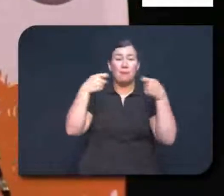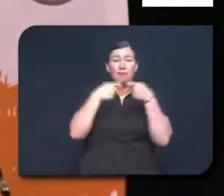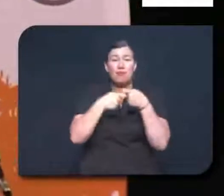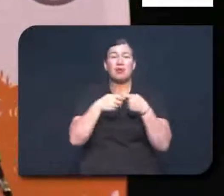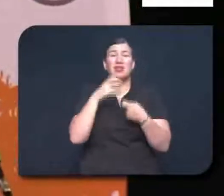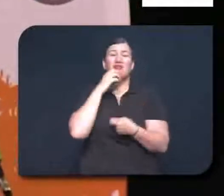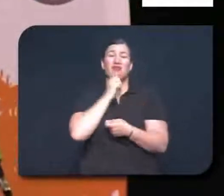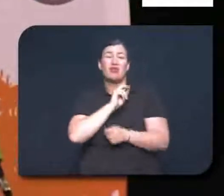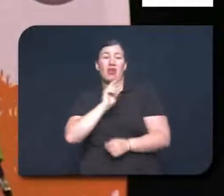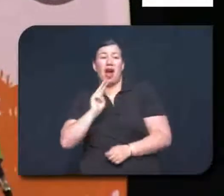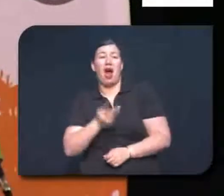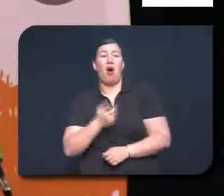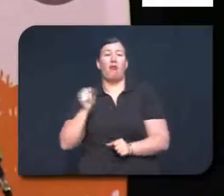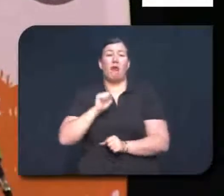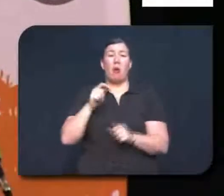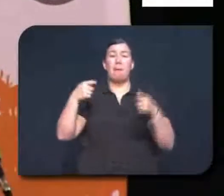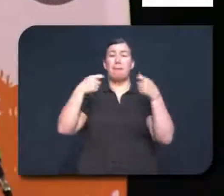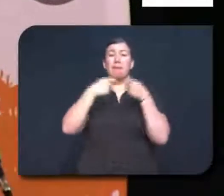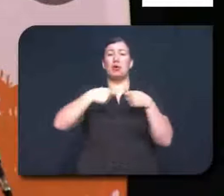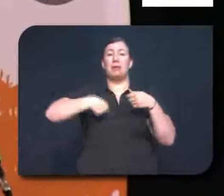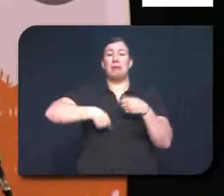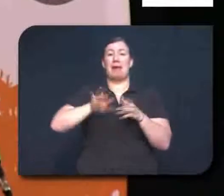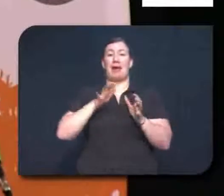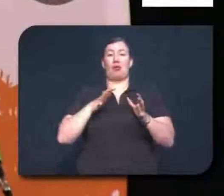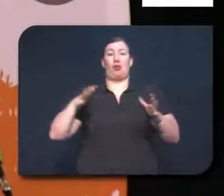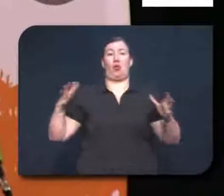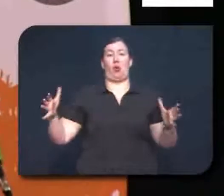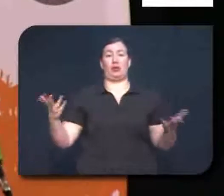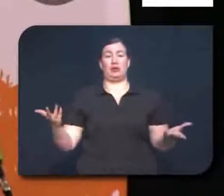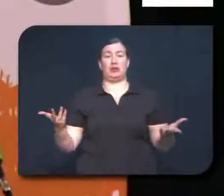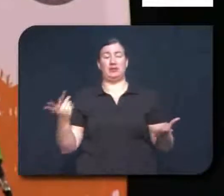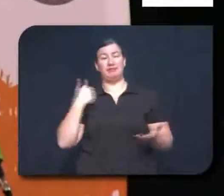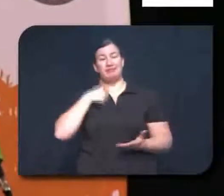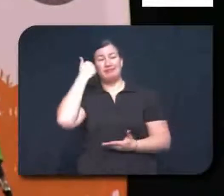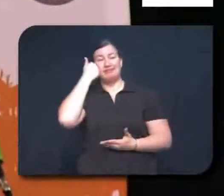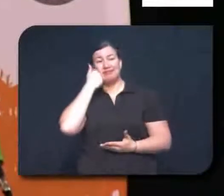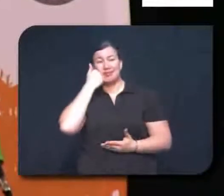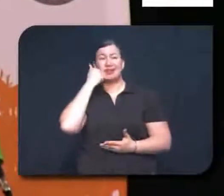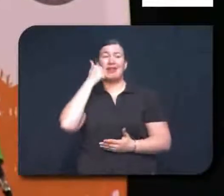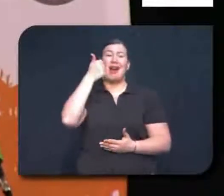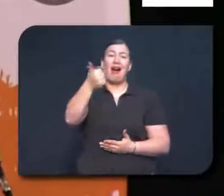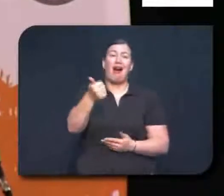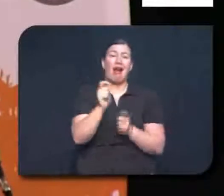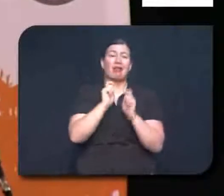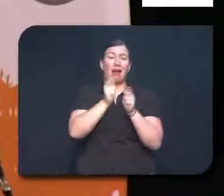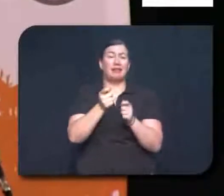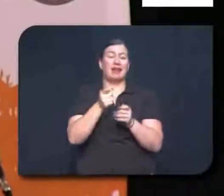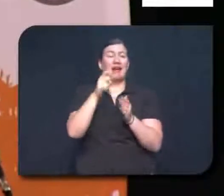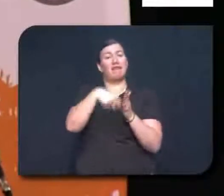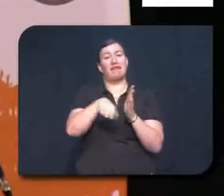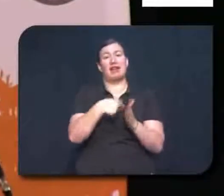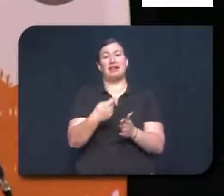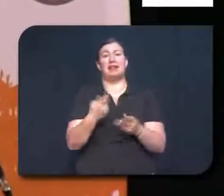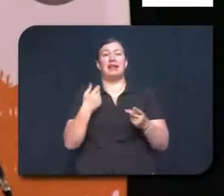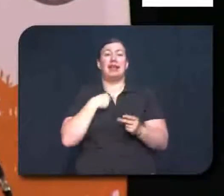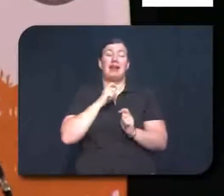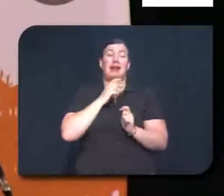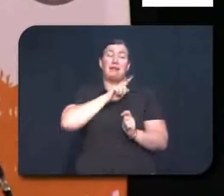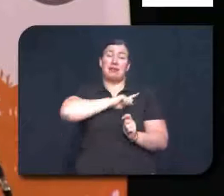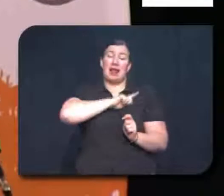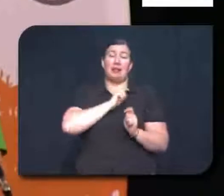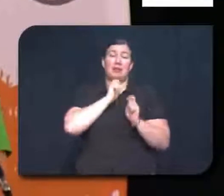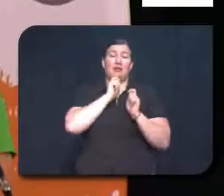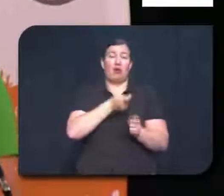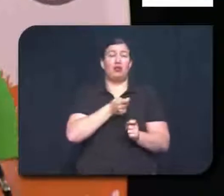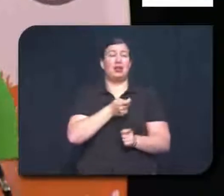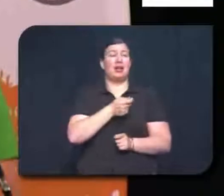GO einen der SMV Anträge ich persönlich schlage euch vor nehmt die 12 oder die 27 aber Hauptsache wir haben hier